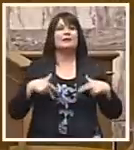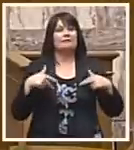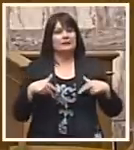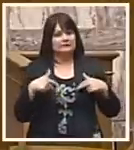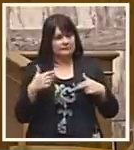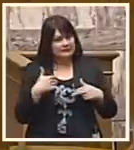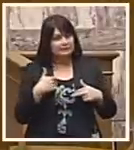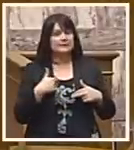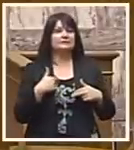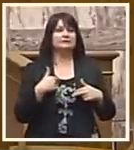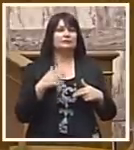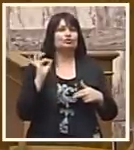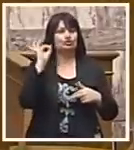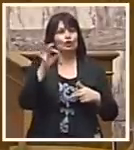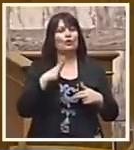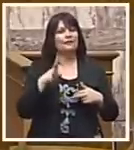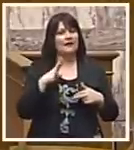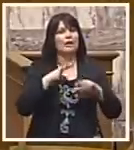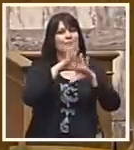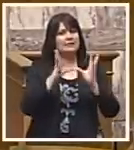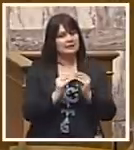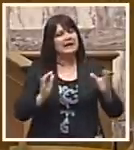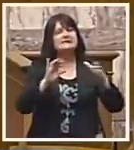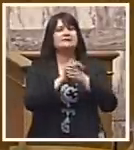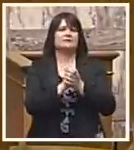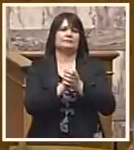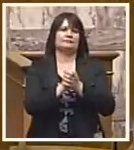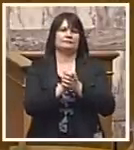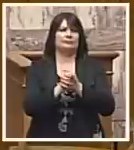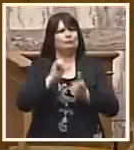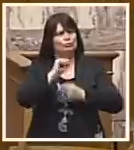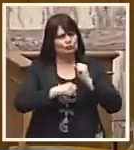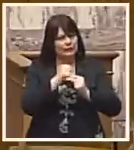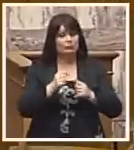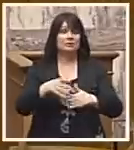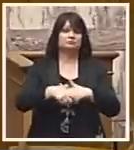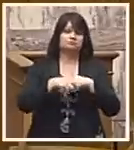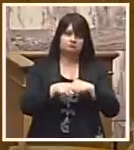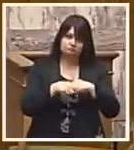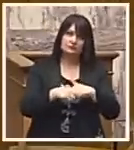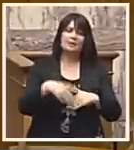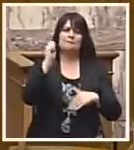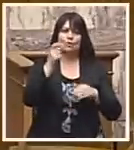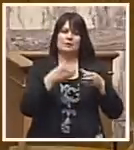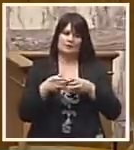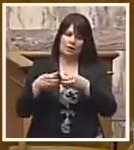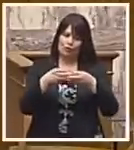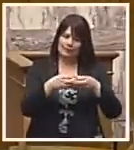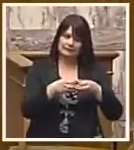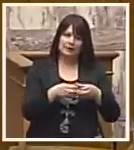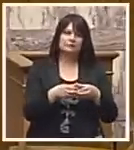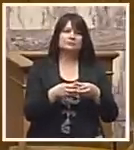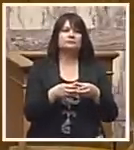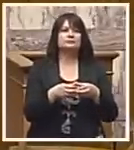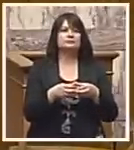η κυβέρνησή μας επιδίωξε και θα επιδιώκει ευρύτατες συνενέσεις. Συγχαίρονται και εκείνες τις πολιτικές δυνάμεις που κατά τα